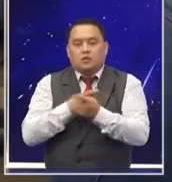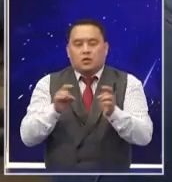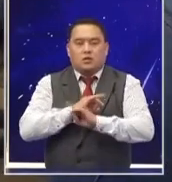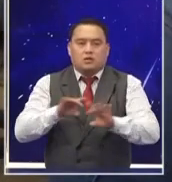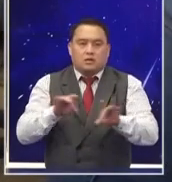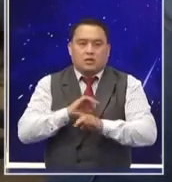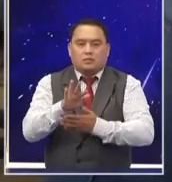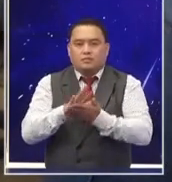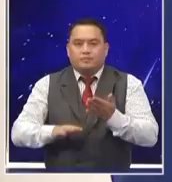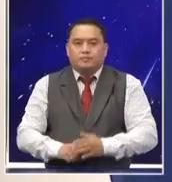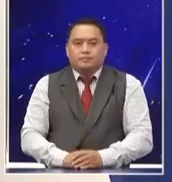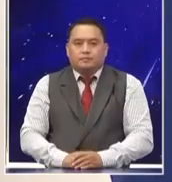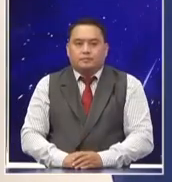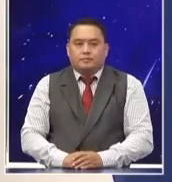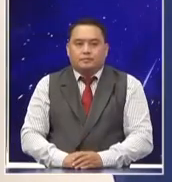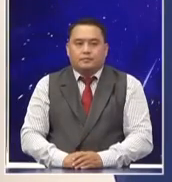айтылды.